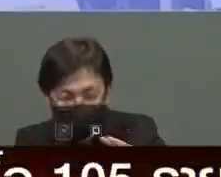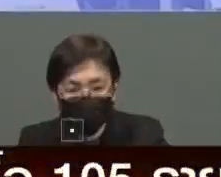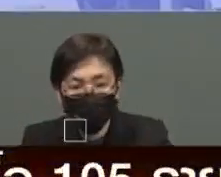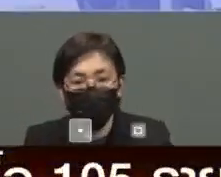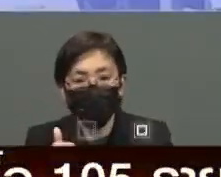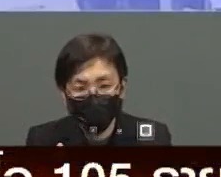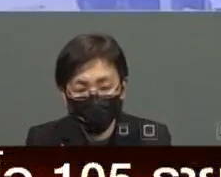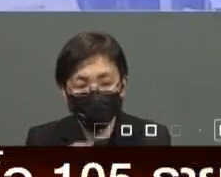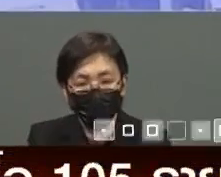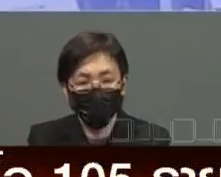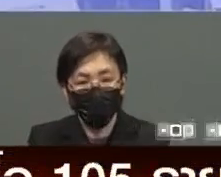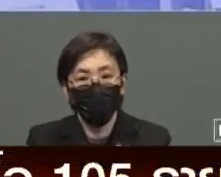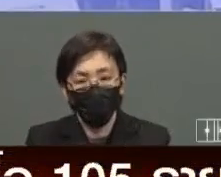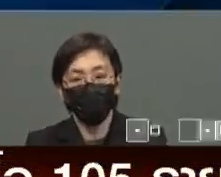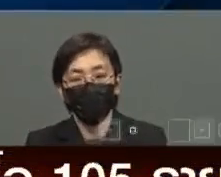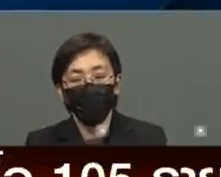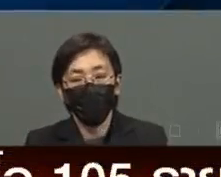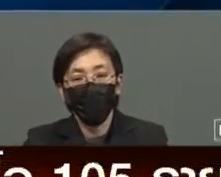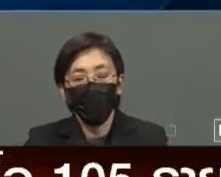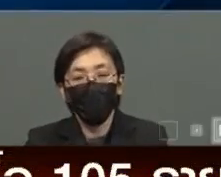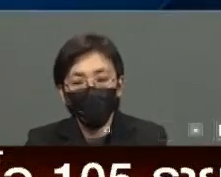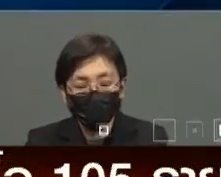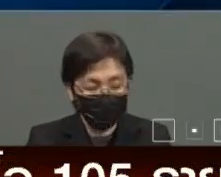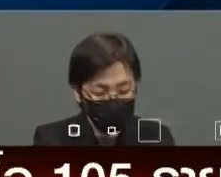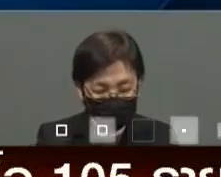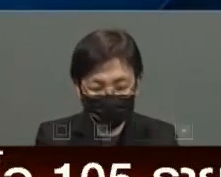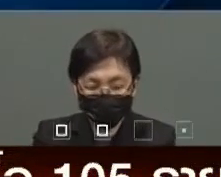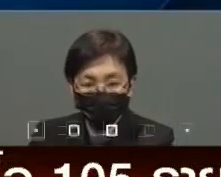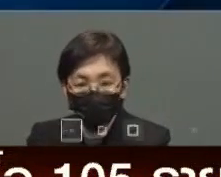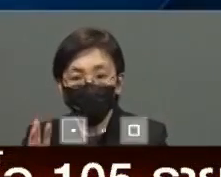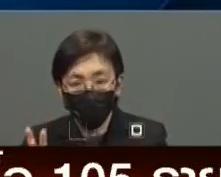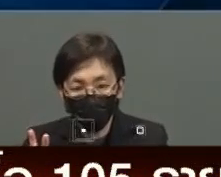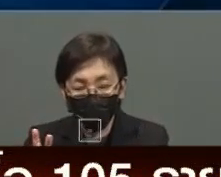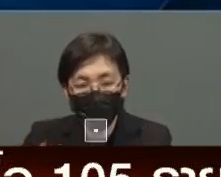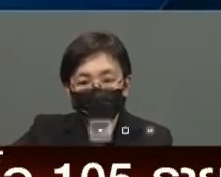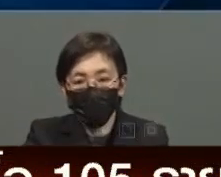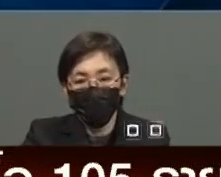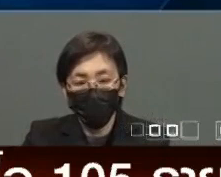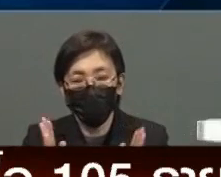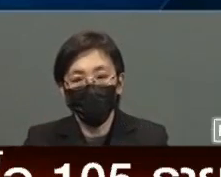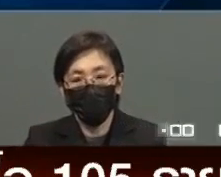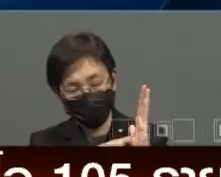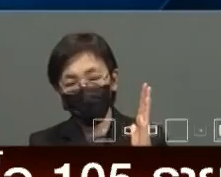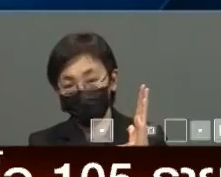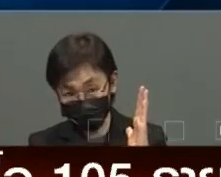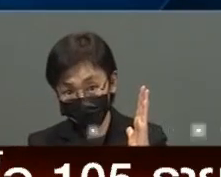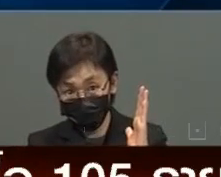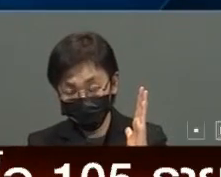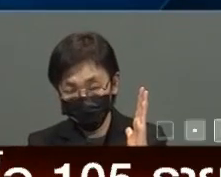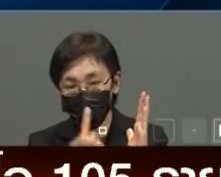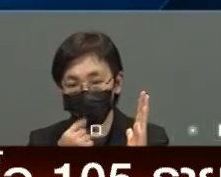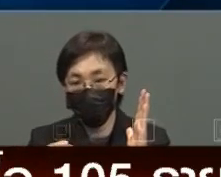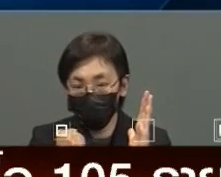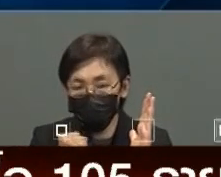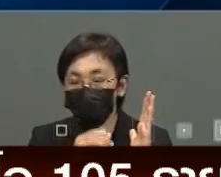โฆษกสบค.เผยพบคลัสเตอร์โควิด-19 ที่ท่าอากาศยานสุวรรณภูมิโดยมีผู้ติดเชื้อรวม105รายซึ่งมาจ